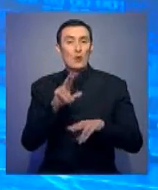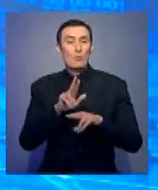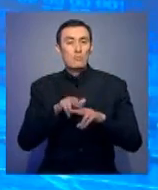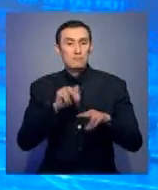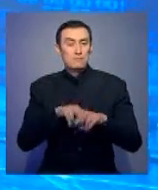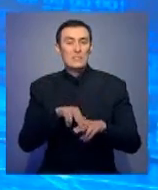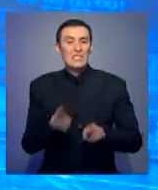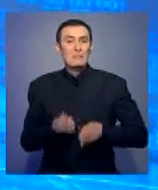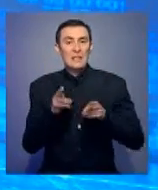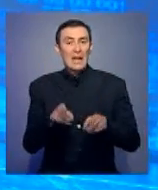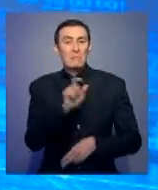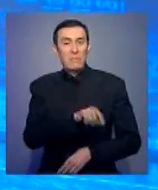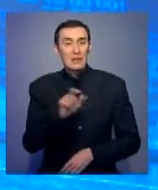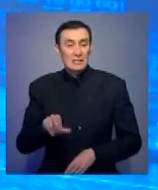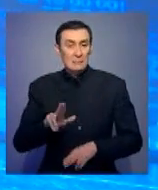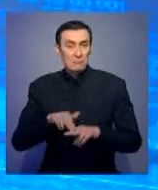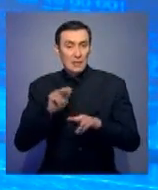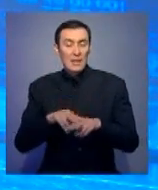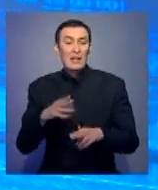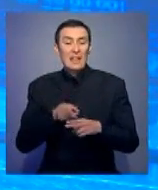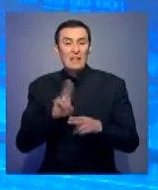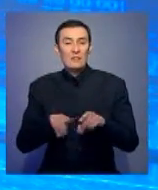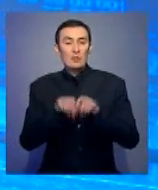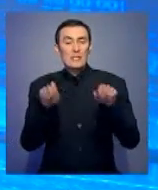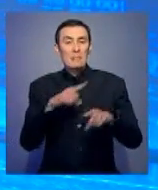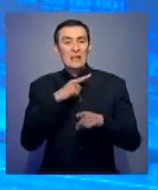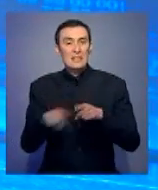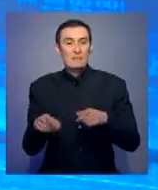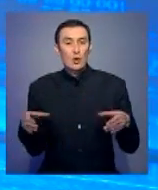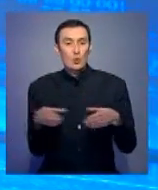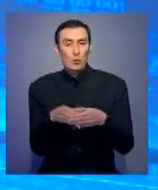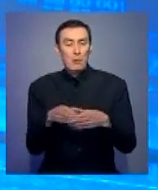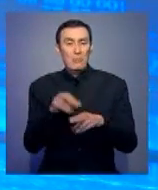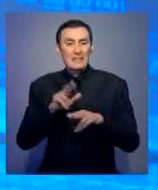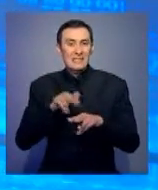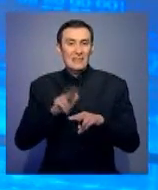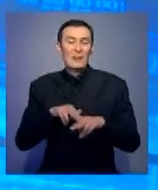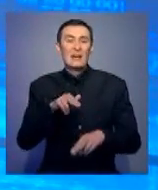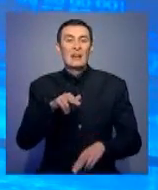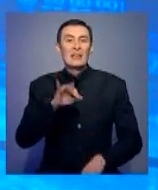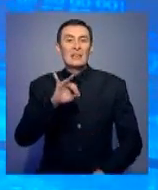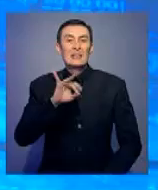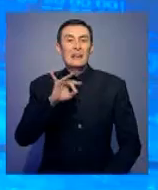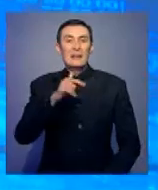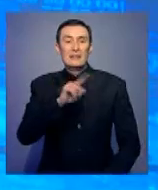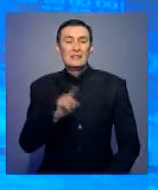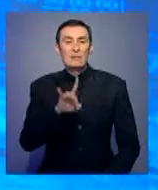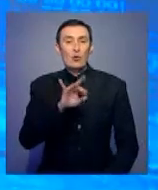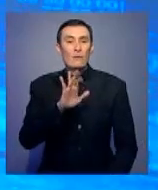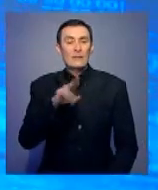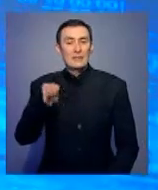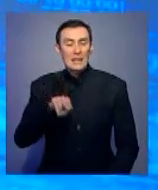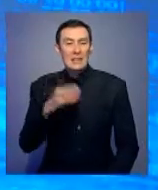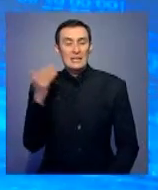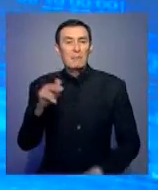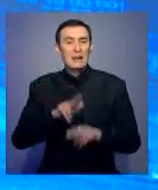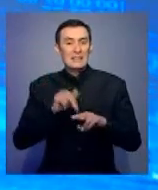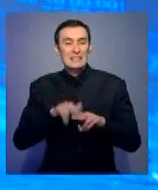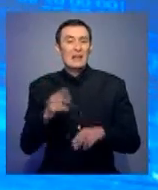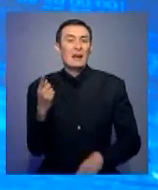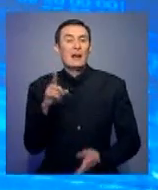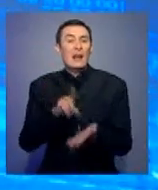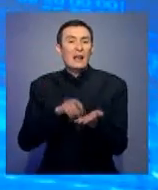сотрудники управления криминальной полиции. Для этого была создана оперативная группа из полицейских Иргизского РОВД и их коллег